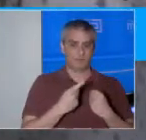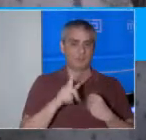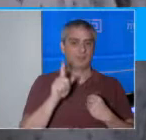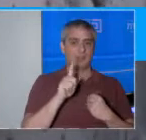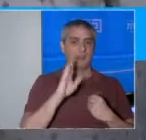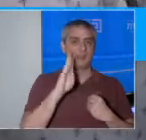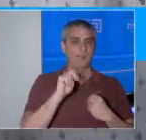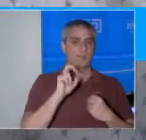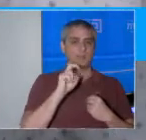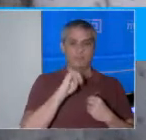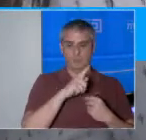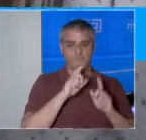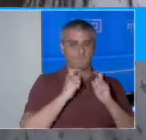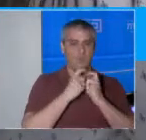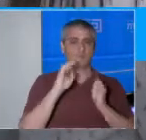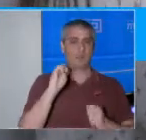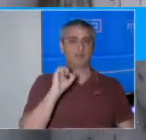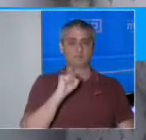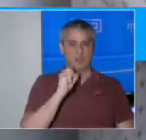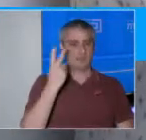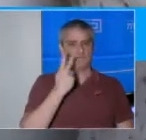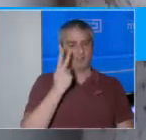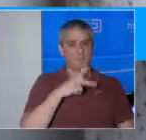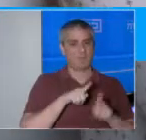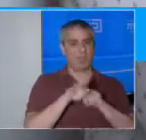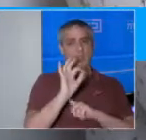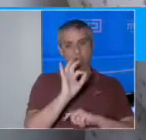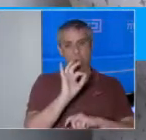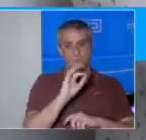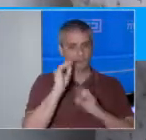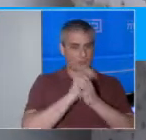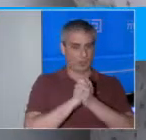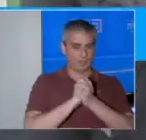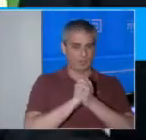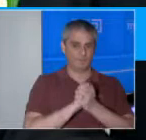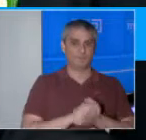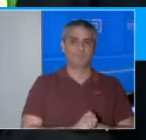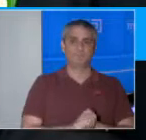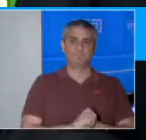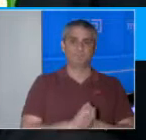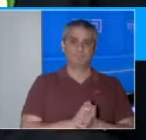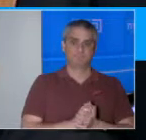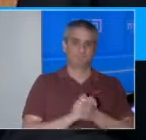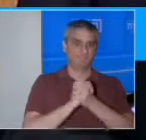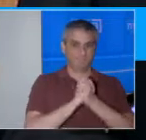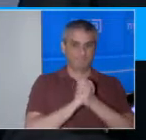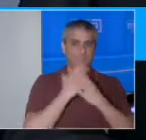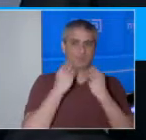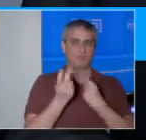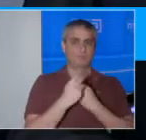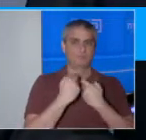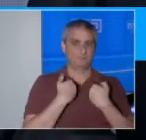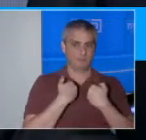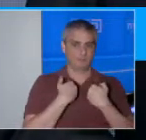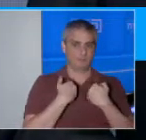עמי, יושבת ראש פורום מיכל סלע, וכמובן אחותה. שלום לילי. שלום. תודה שאת מצטרפת